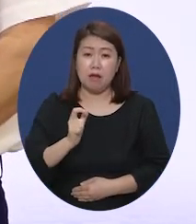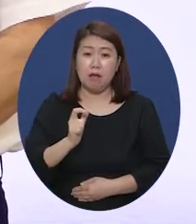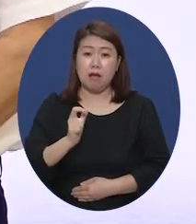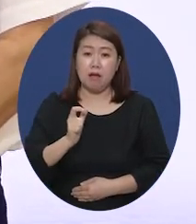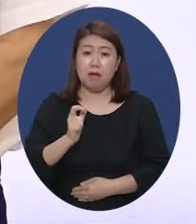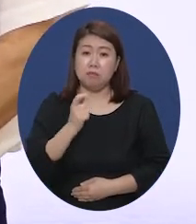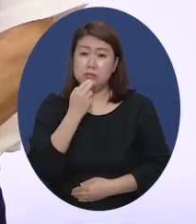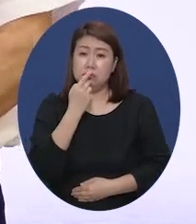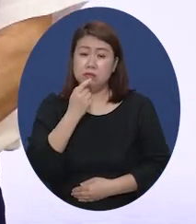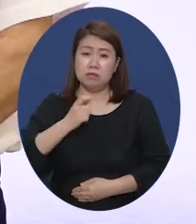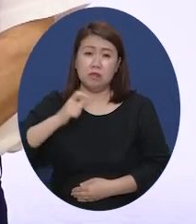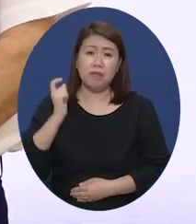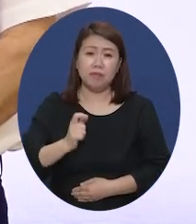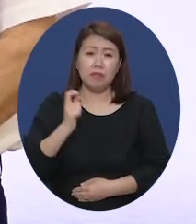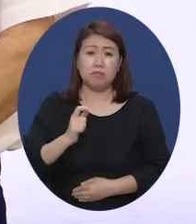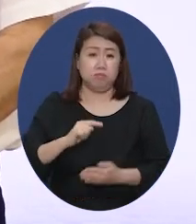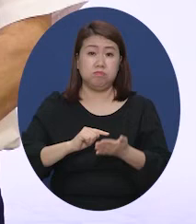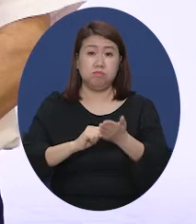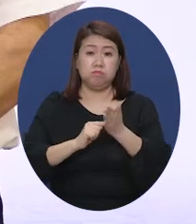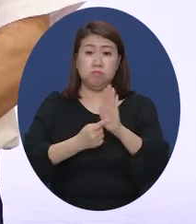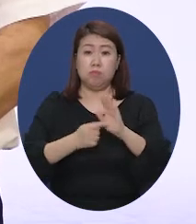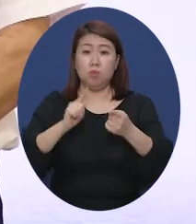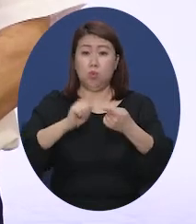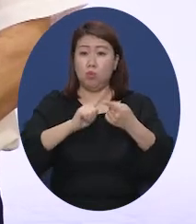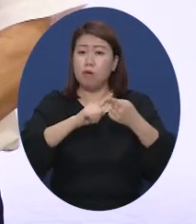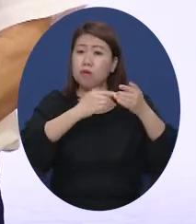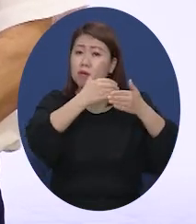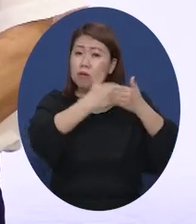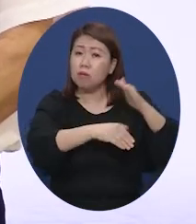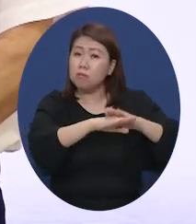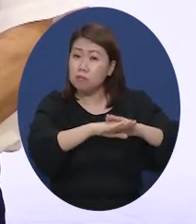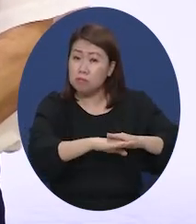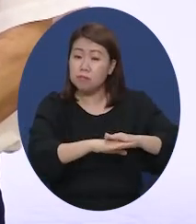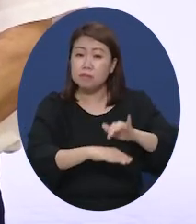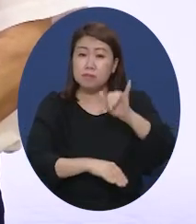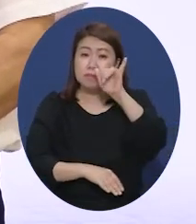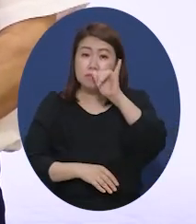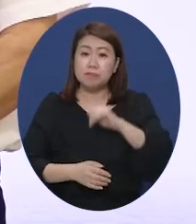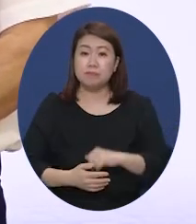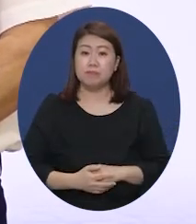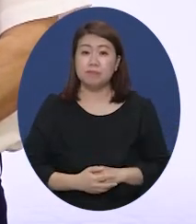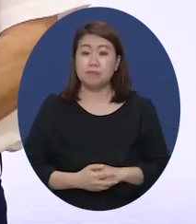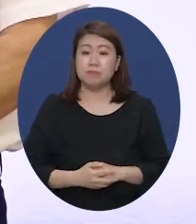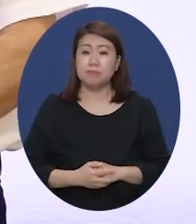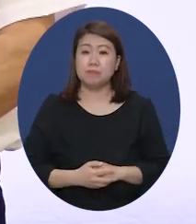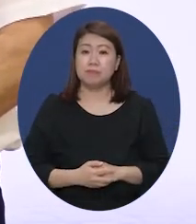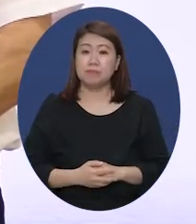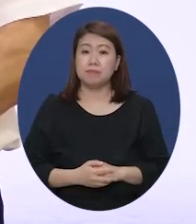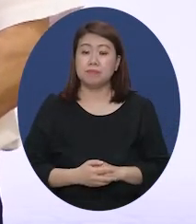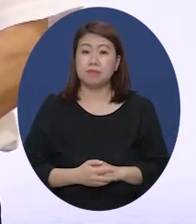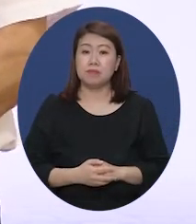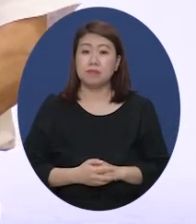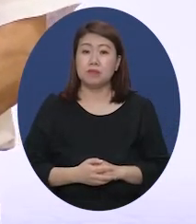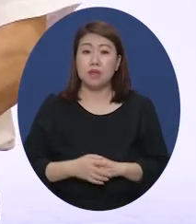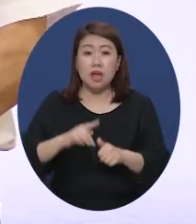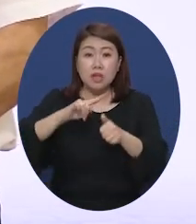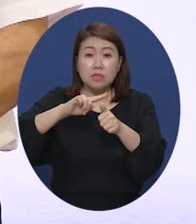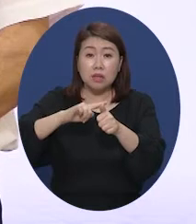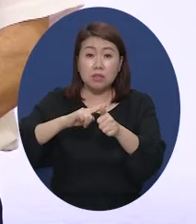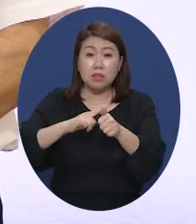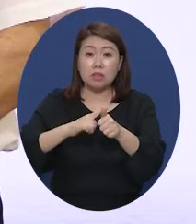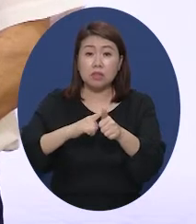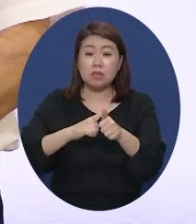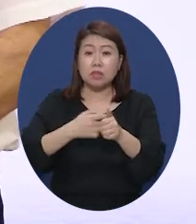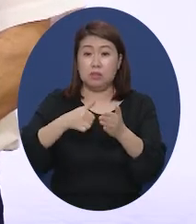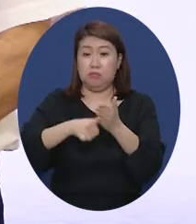단단한 그 비닐이, 그죠? 아직도 그대로 남아있다고 그렇게 얘기를 합니다. 지금은 공예품으로 좀 가끔 팔리고,